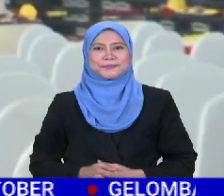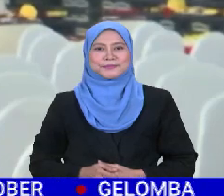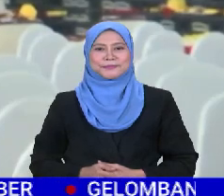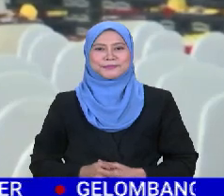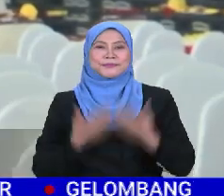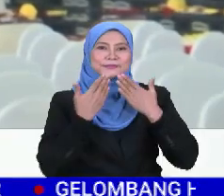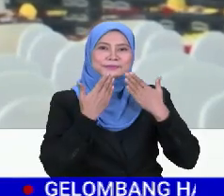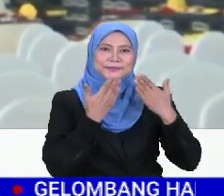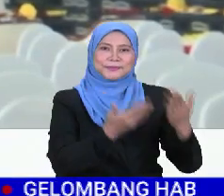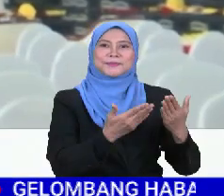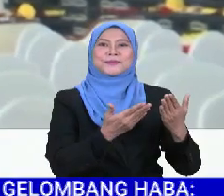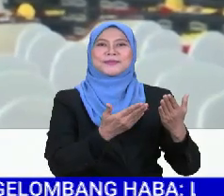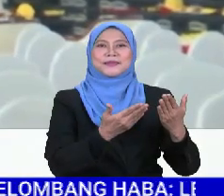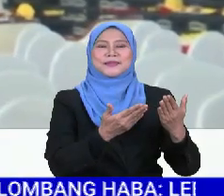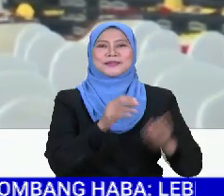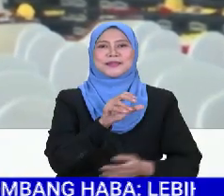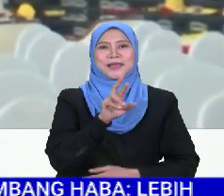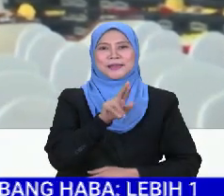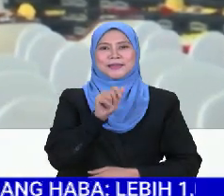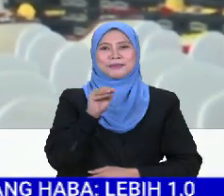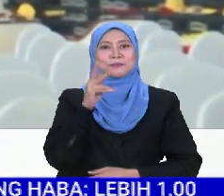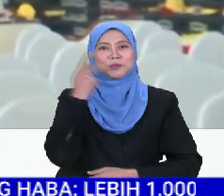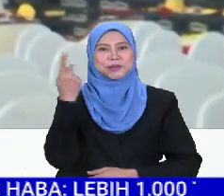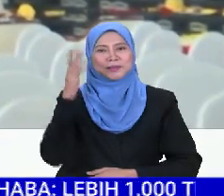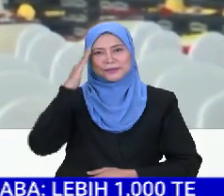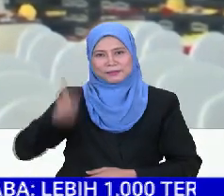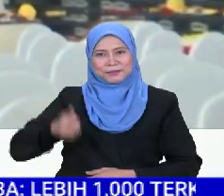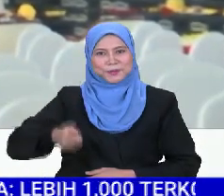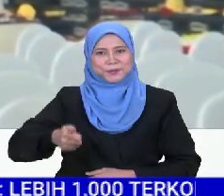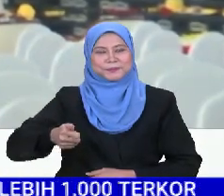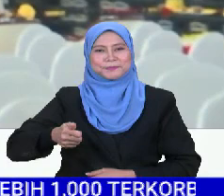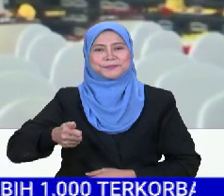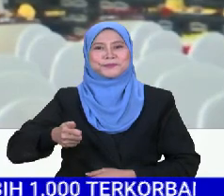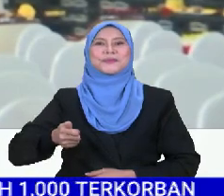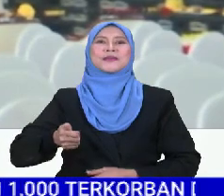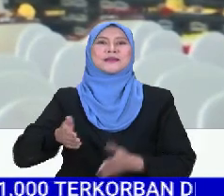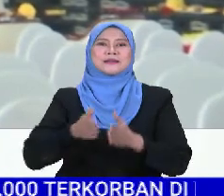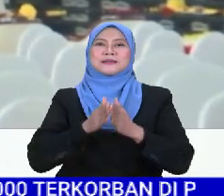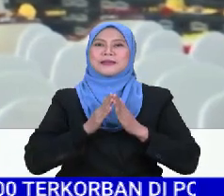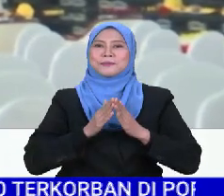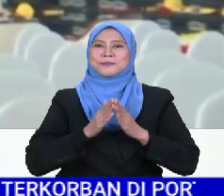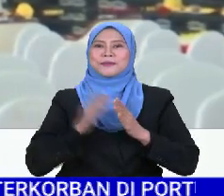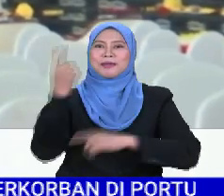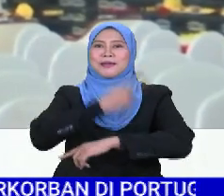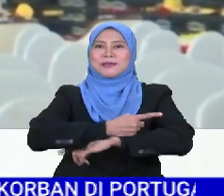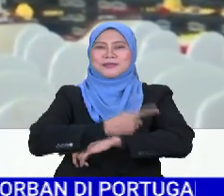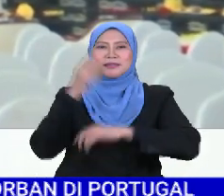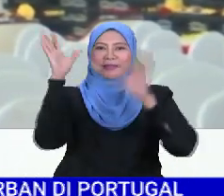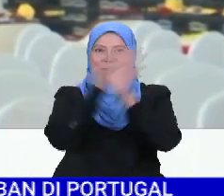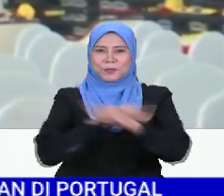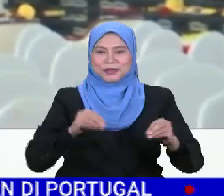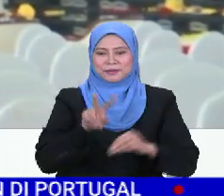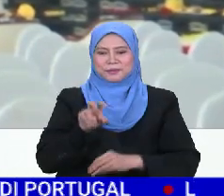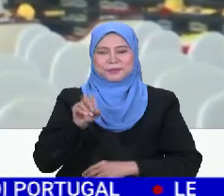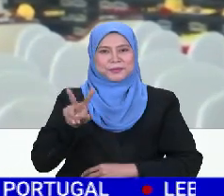Terima kasih rakan penyampai di studio RTM Kuching. Assalamualaikum, salam sejahtera, salam Hari Sarawak